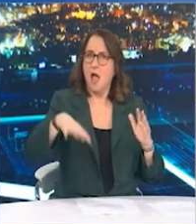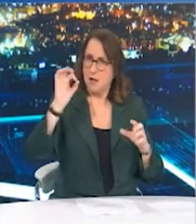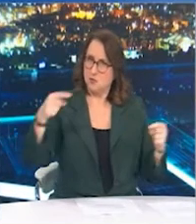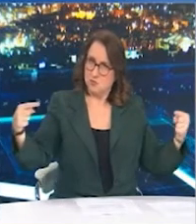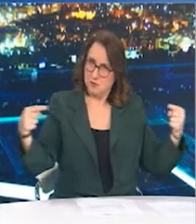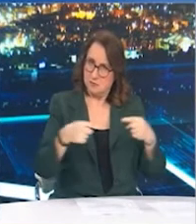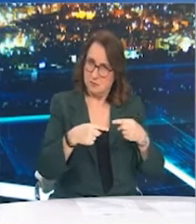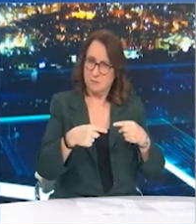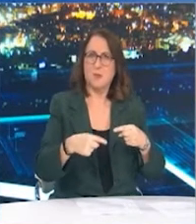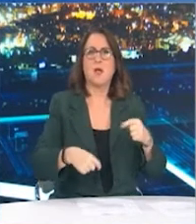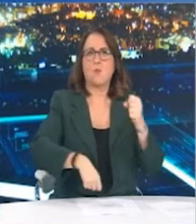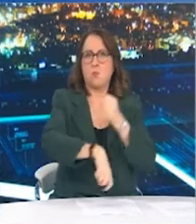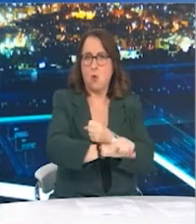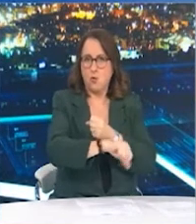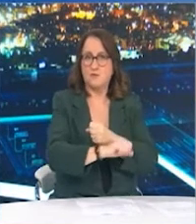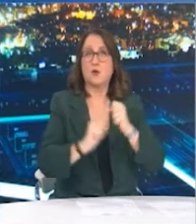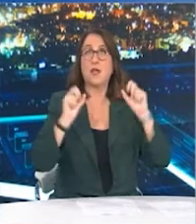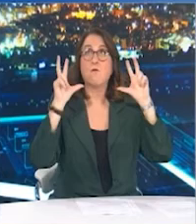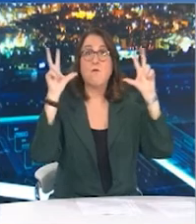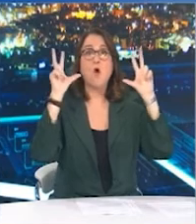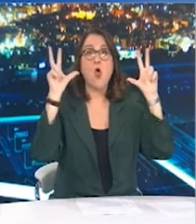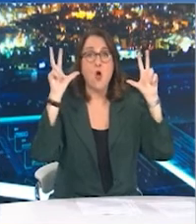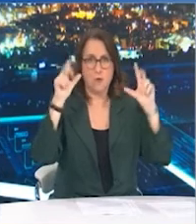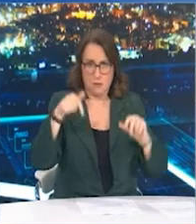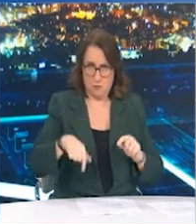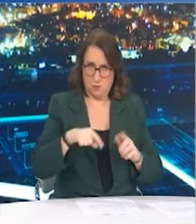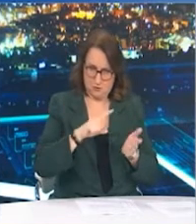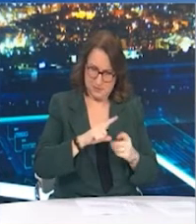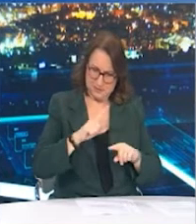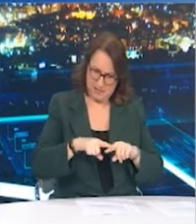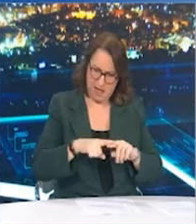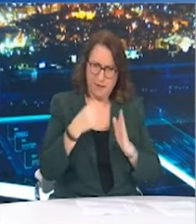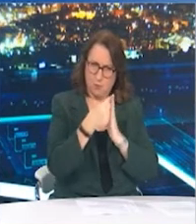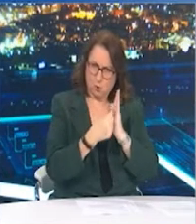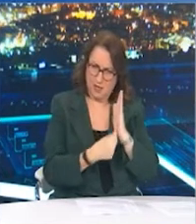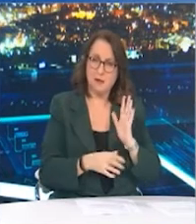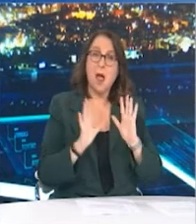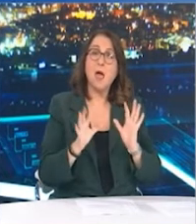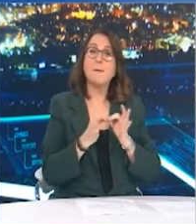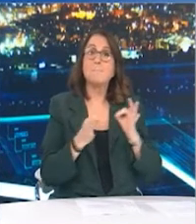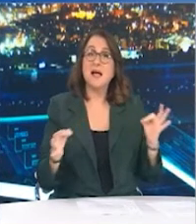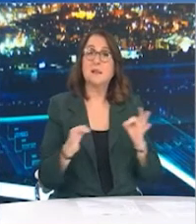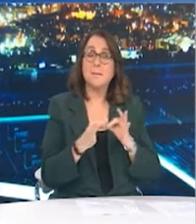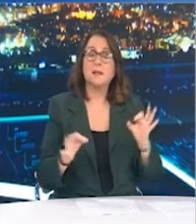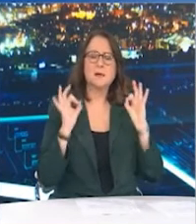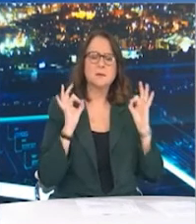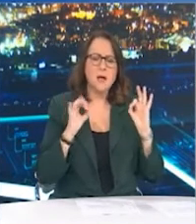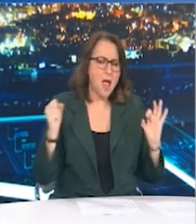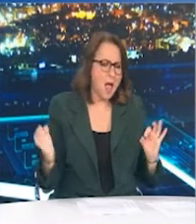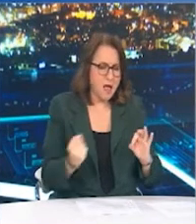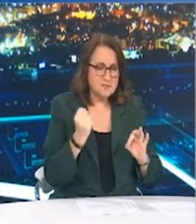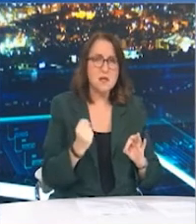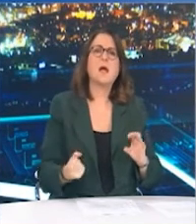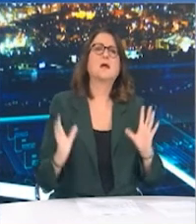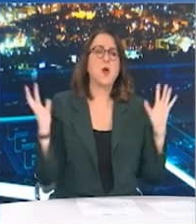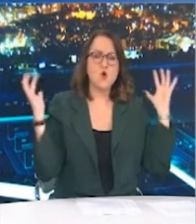Volley League με όλα τα υγειονομικά αυστηρά πρωτόκολλα που εφαρμόζονται στη Super League 1 και χωρίς παρουσία κοινού. Τέλος,